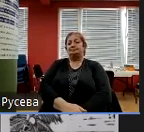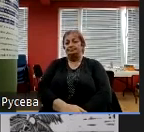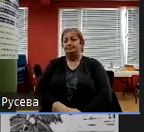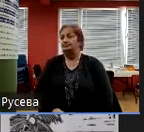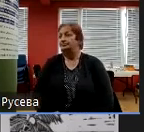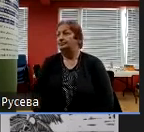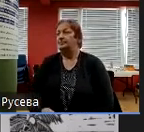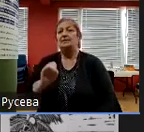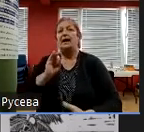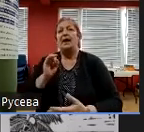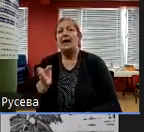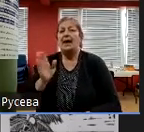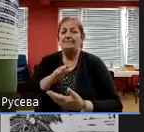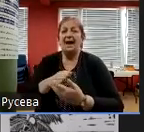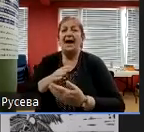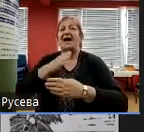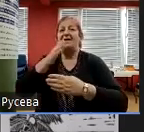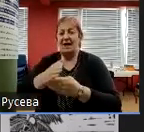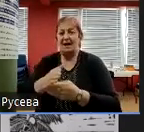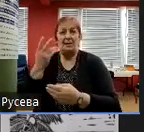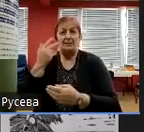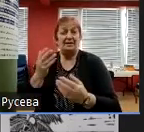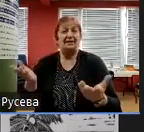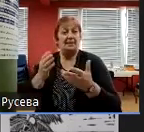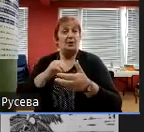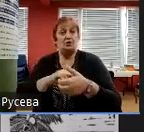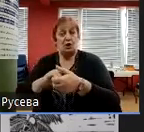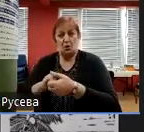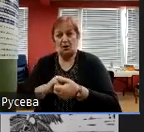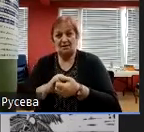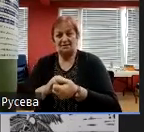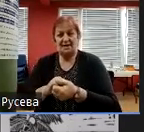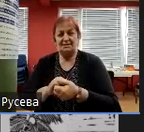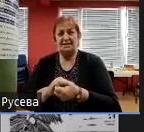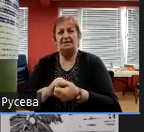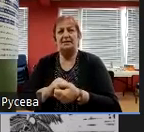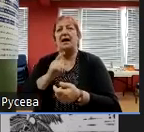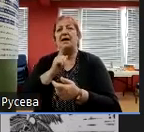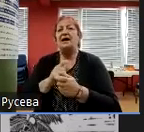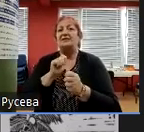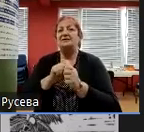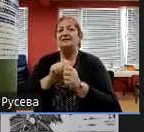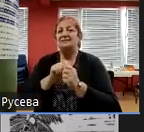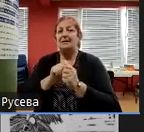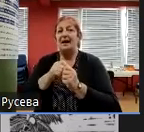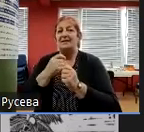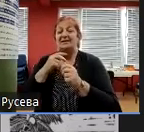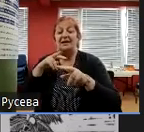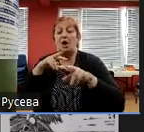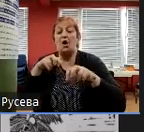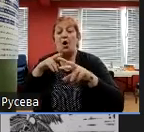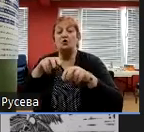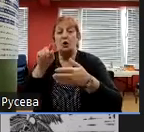И пак накрая, преди почнете организацията на събитието, трябва да се направите един контролен